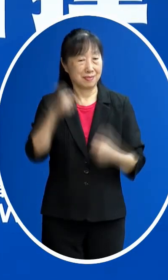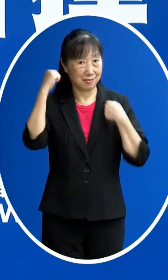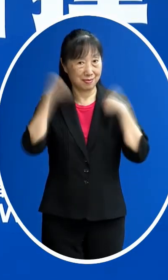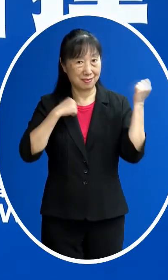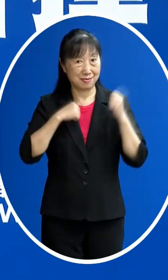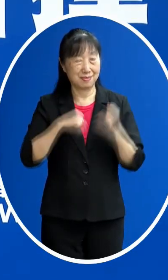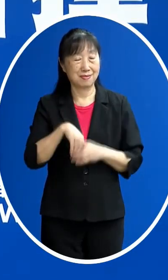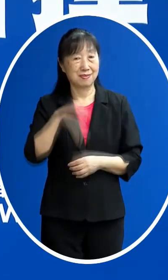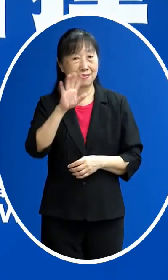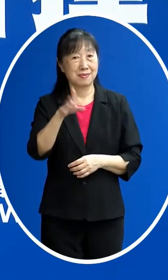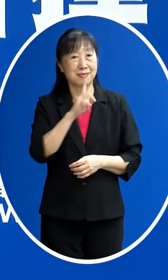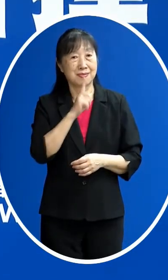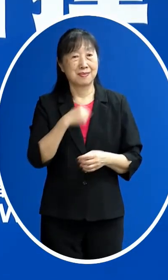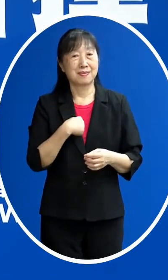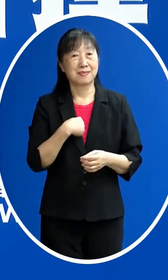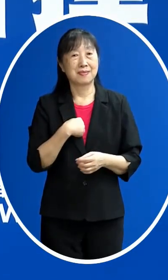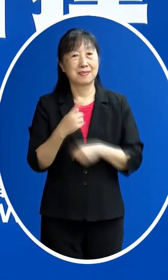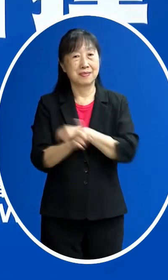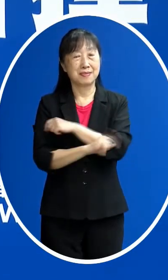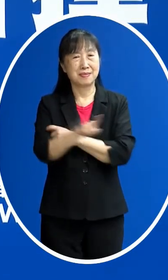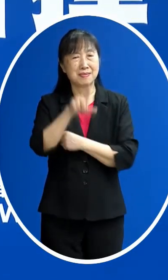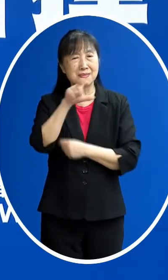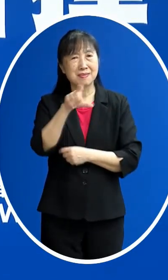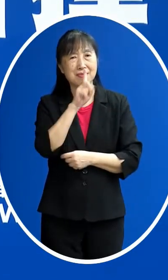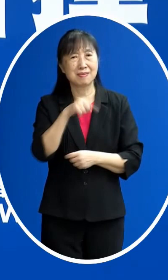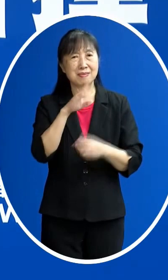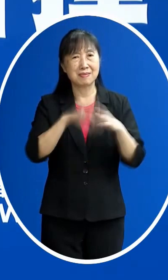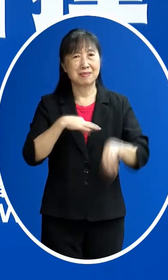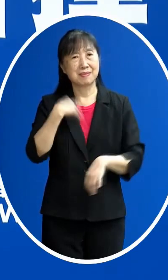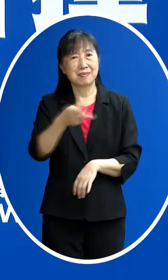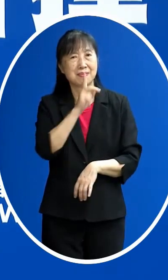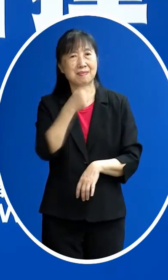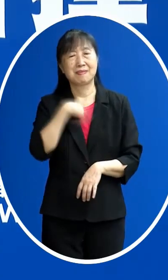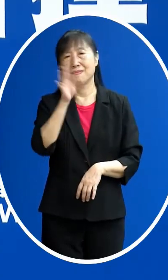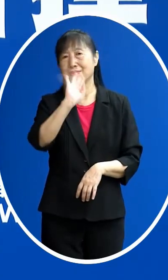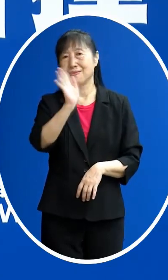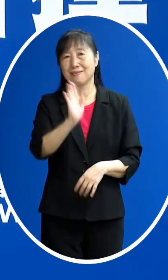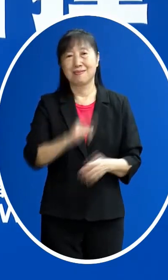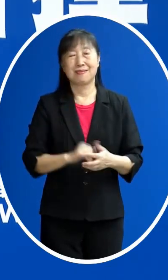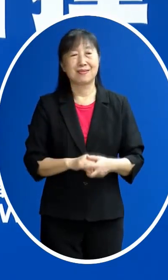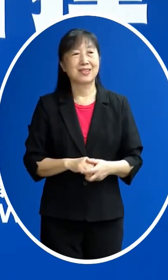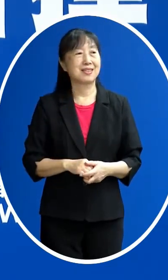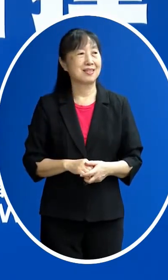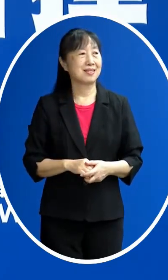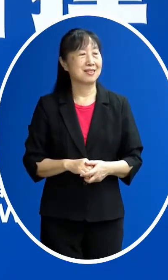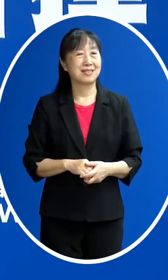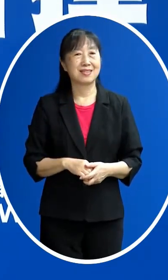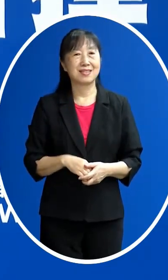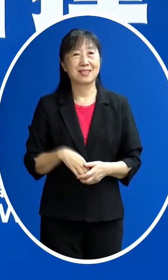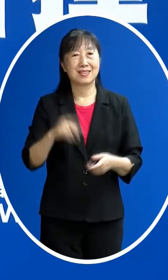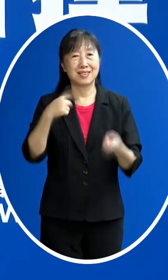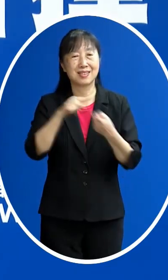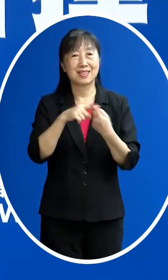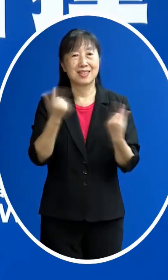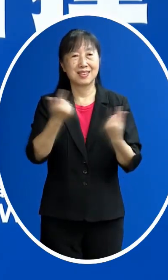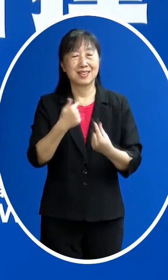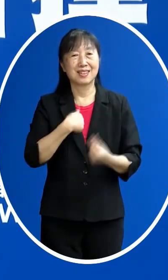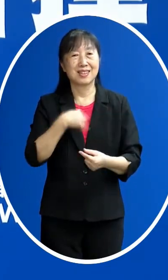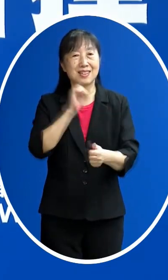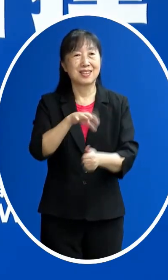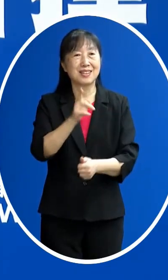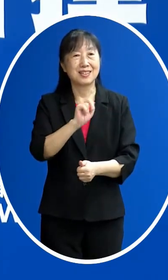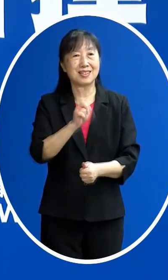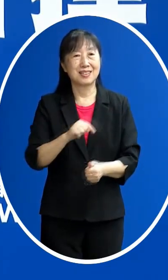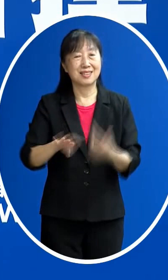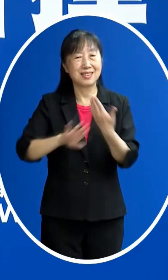早上大家都讲说我讲的最后那句话不太好，所以我就不讲了哈。不过大家应该明白说我要交代另外